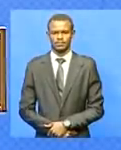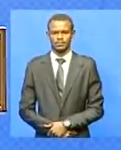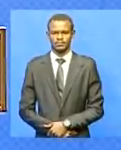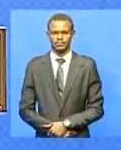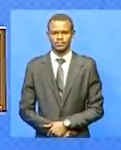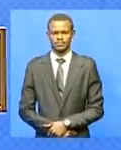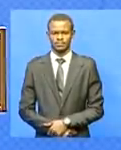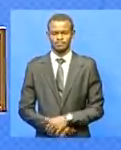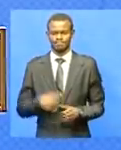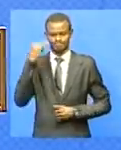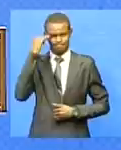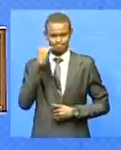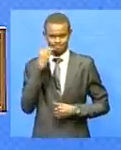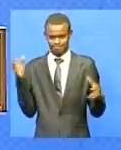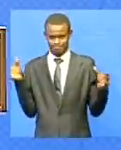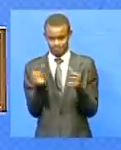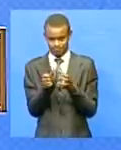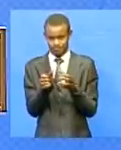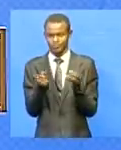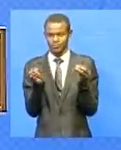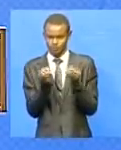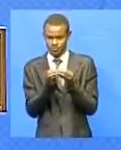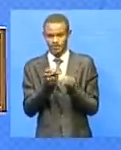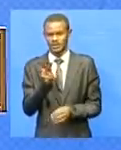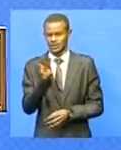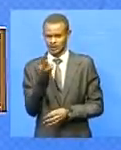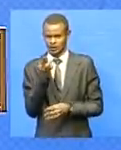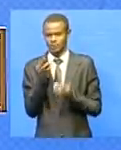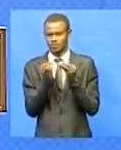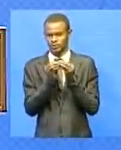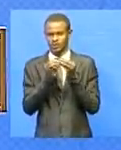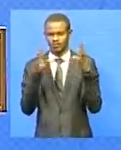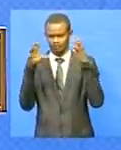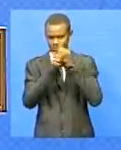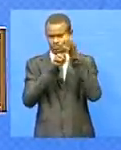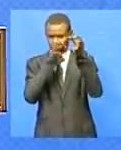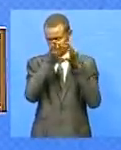Compte-rendu de la sixième réunion du Conseil des ministres. Le Premier ministre